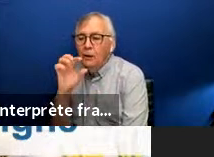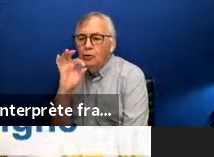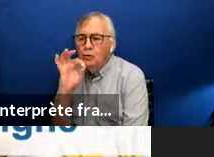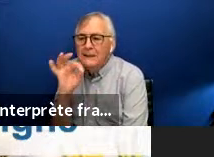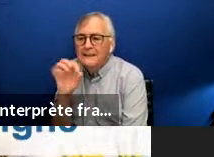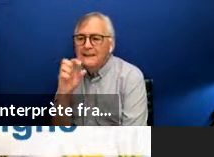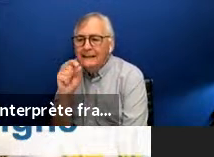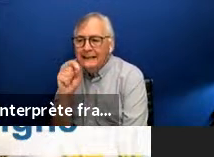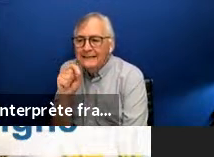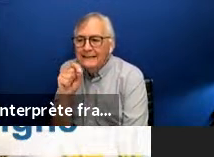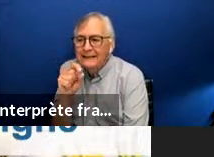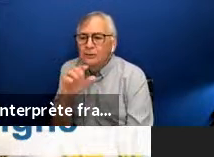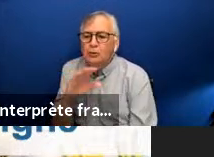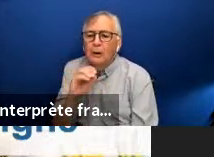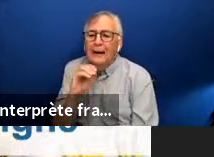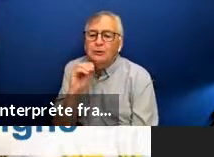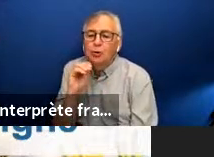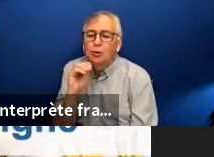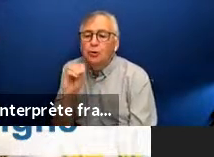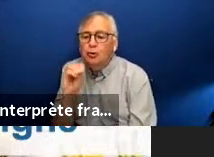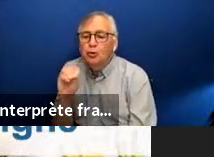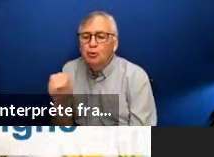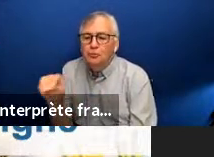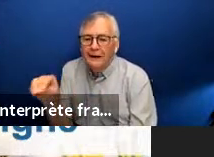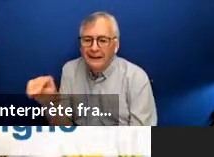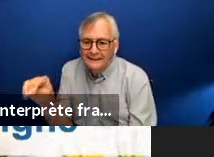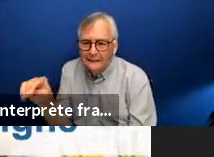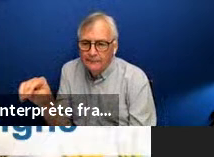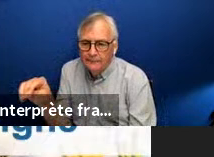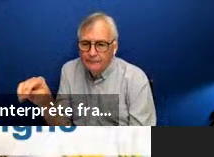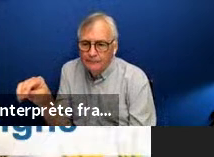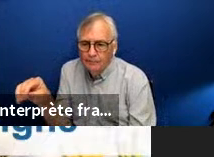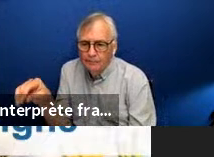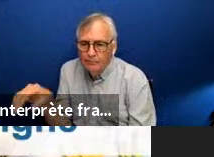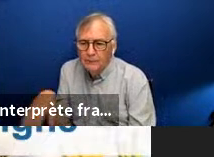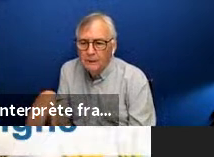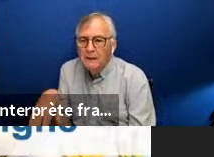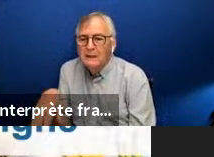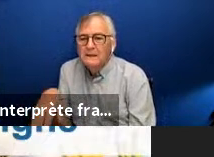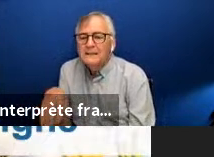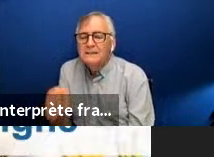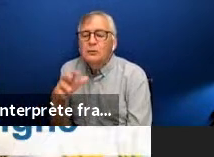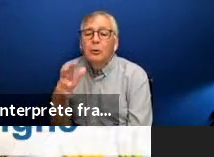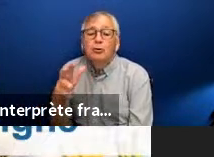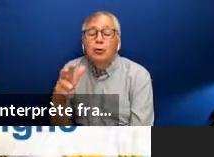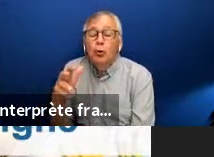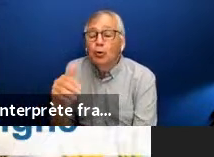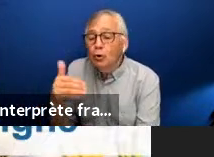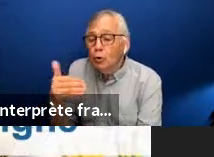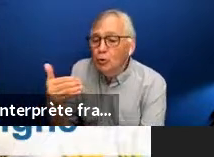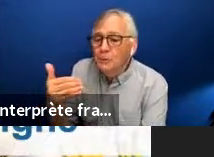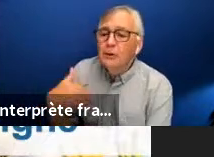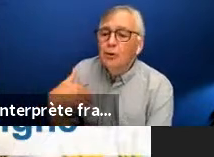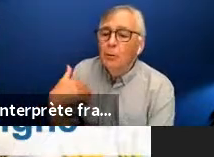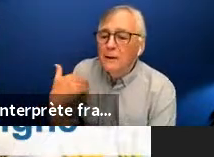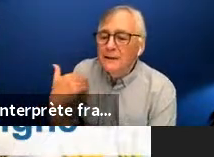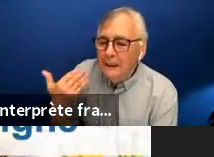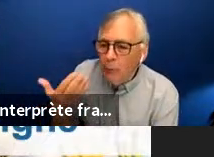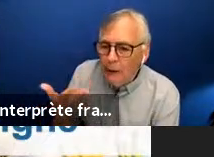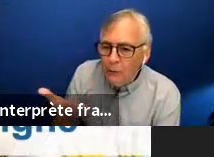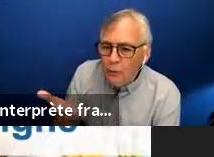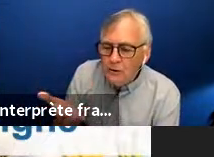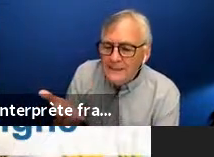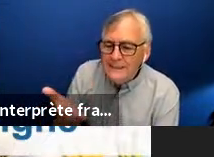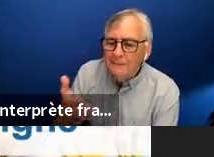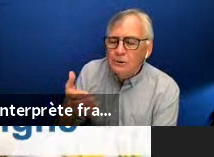était d'utiliser les signes sur la structure du français. Tandis qu'aujourd'hui, c'est de moins